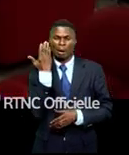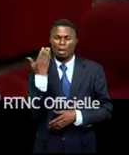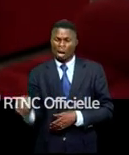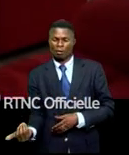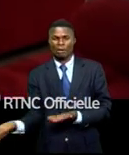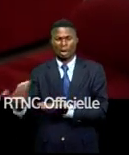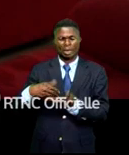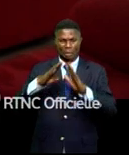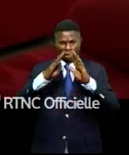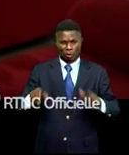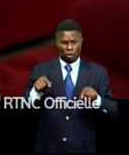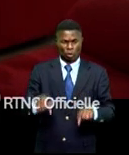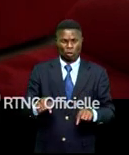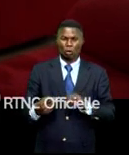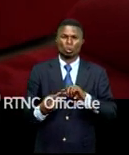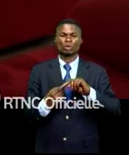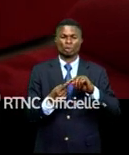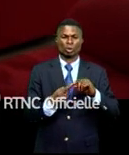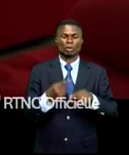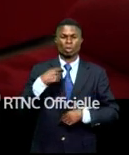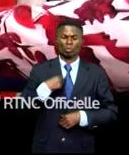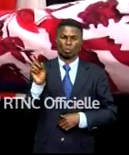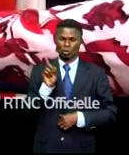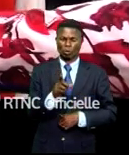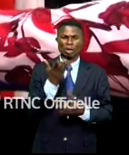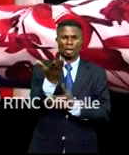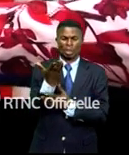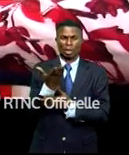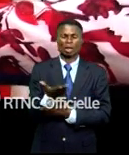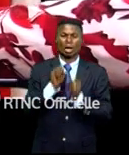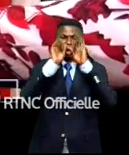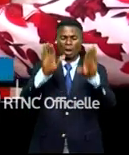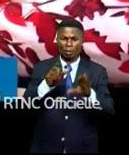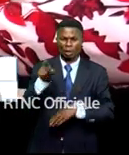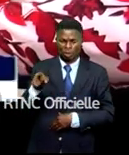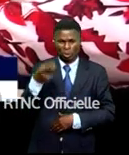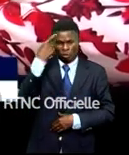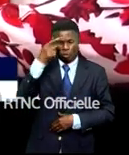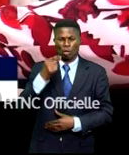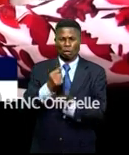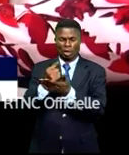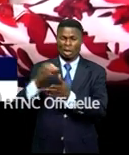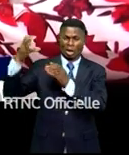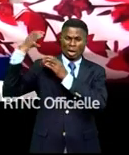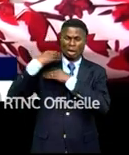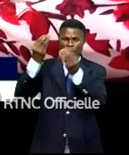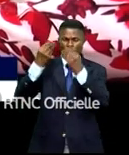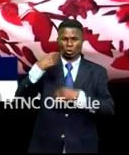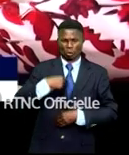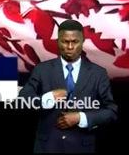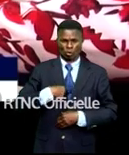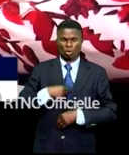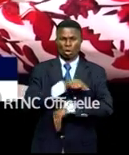maison. Aujourd'hui particulièrement, je suis venu solliciter sa bénédiction pour la haute charge qui m'a été